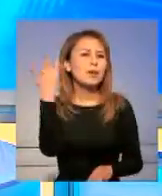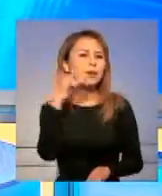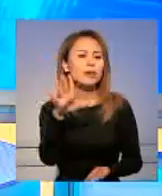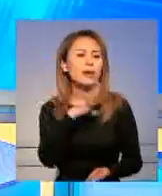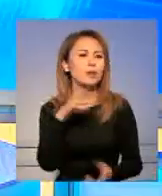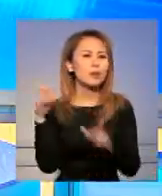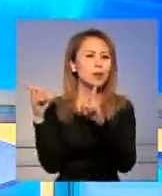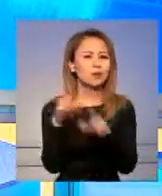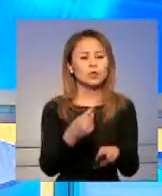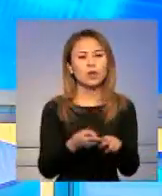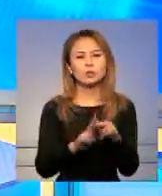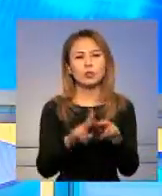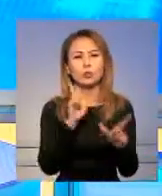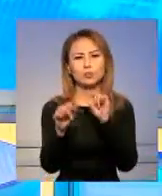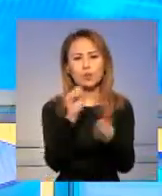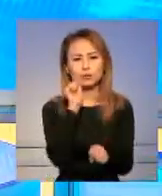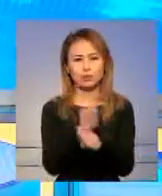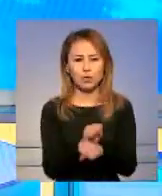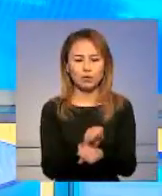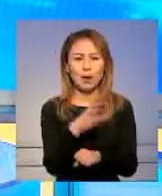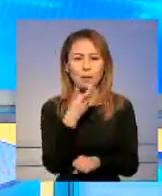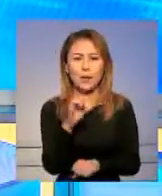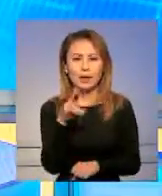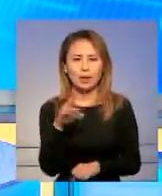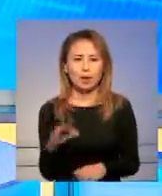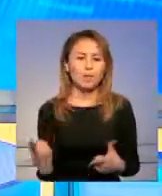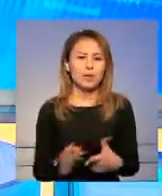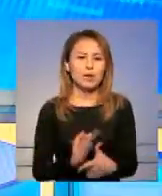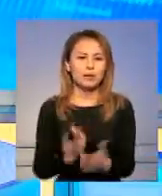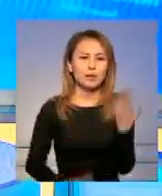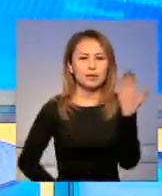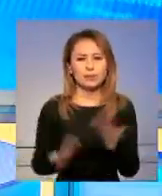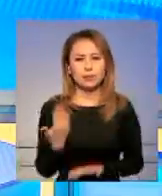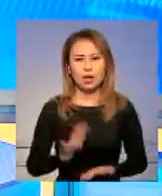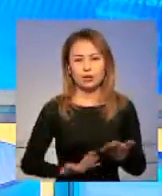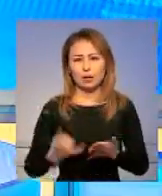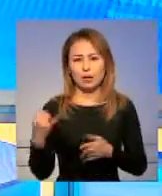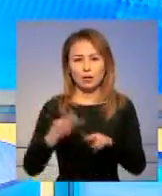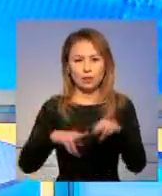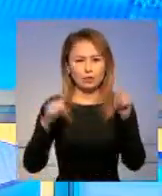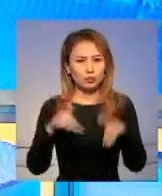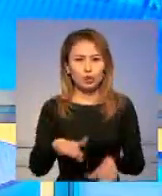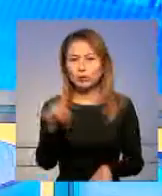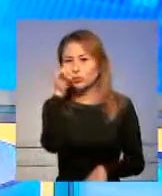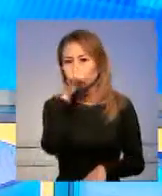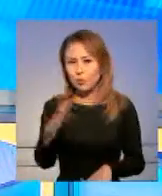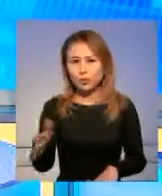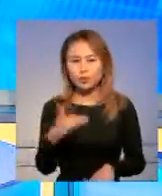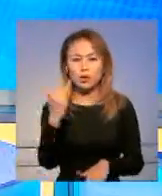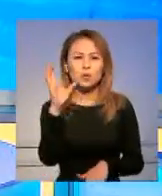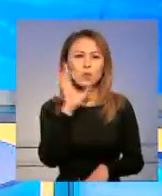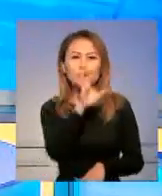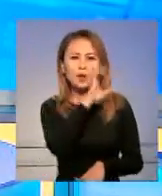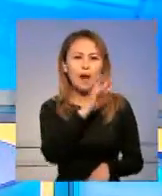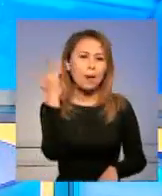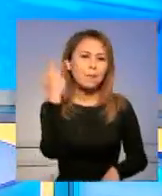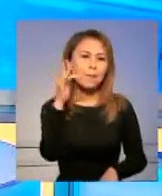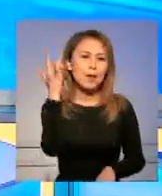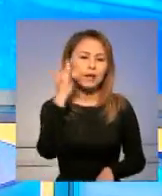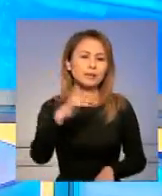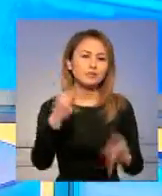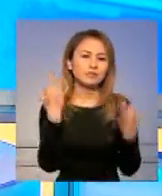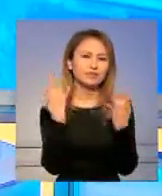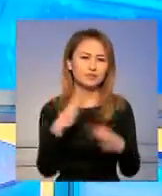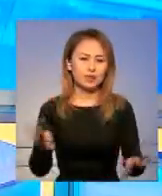ақышқа ағылған босқындарды тоқтатуды талап етті. Егер ресми Мексика осы бағытта нақты шаралар қабылдамаса, Құрама Штаттар Солтүстік Американың